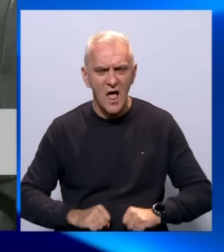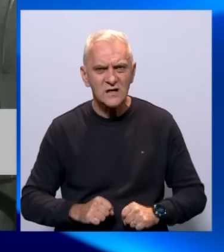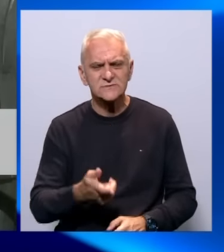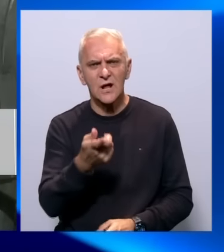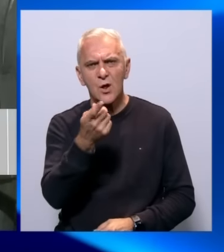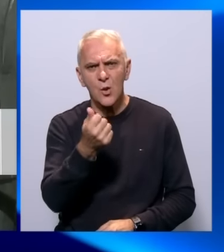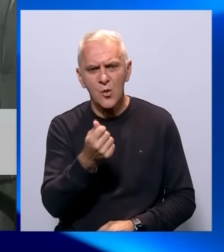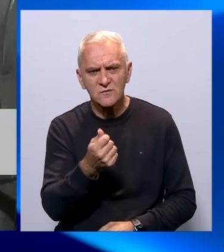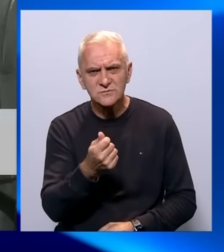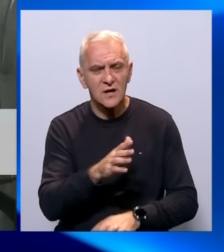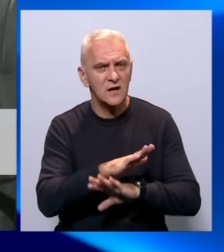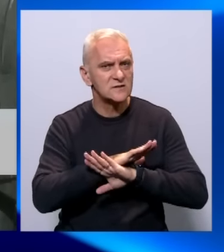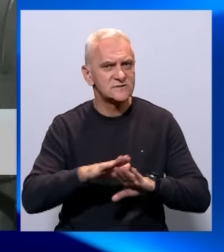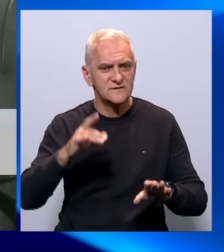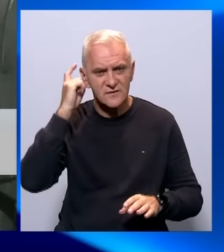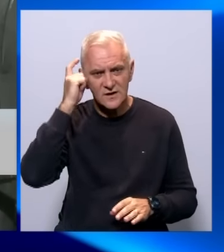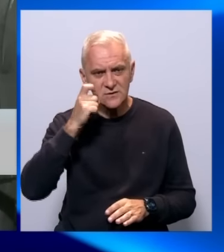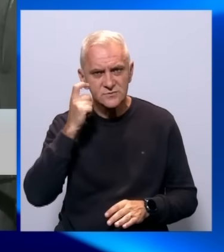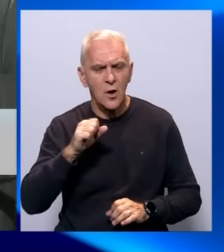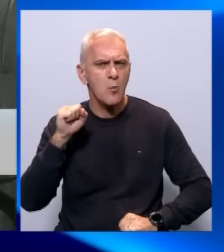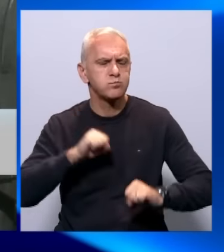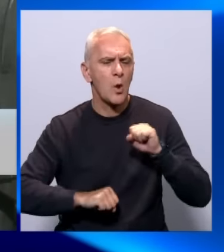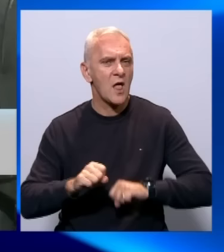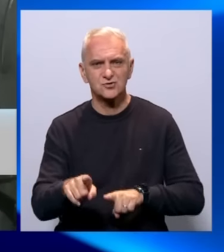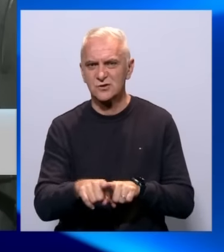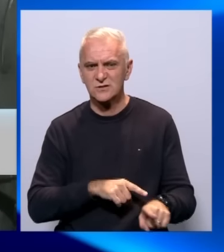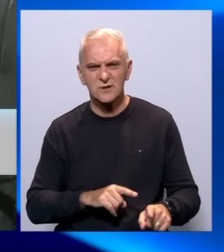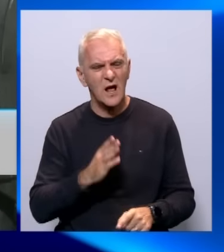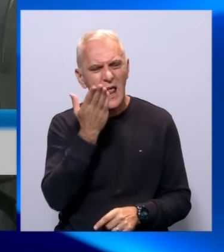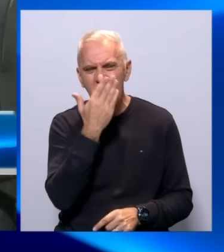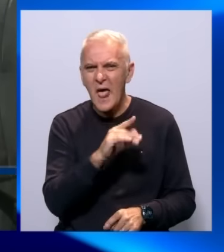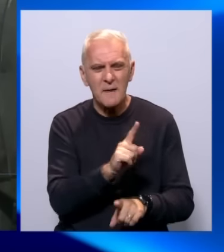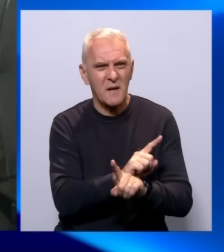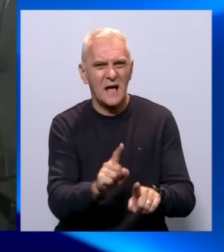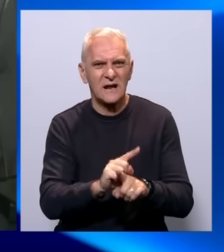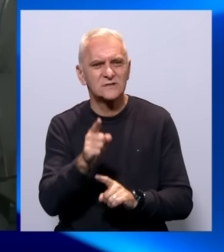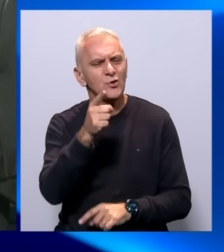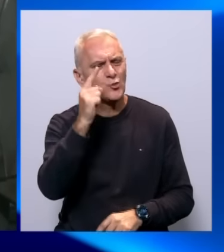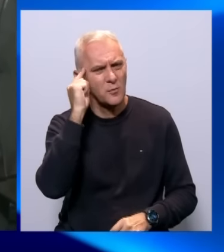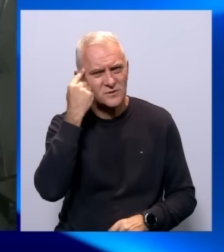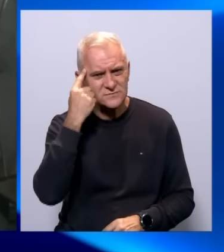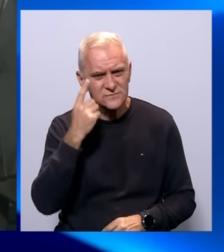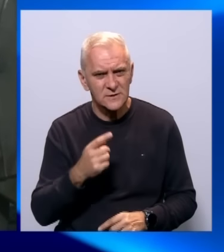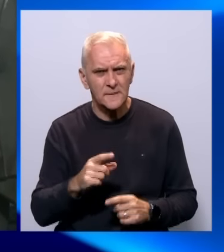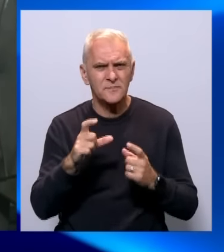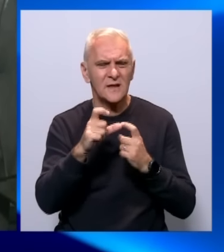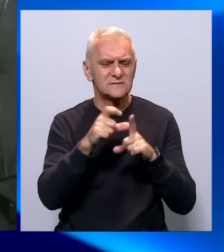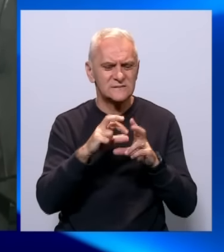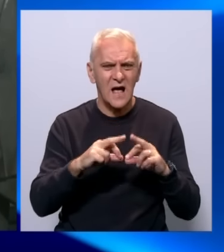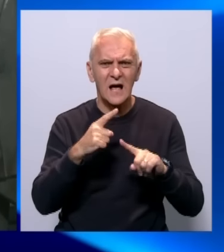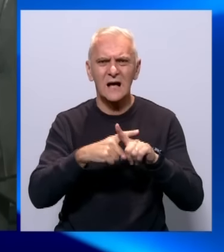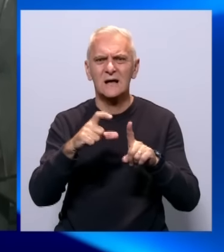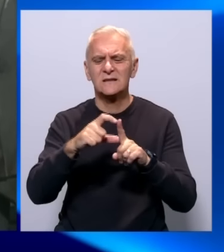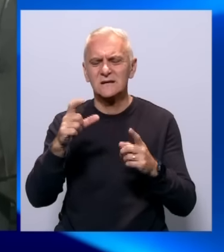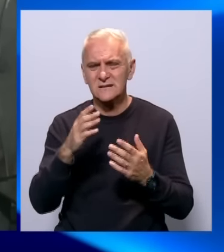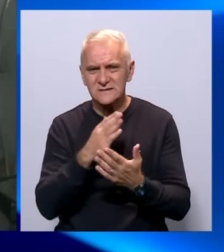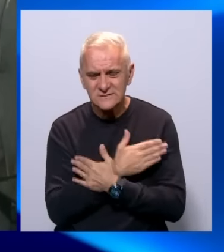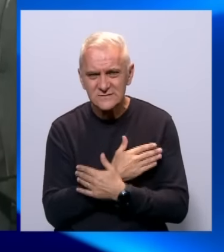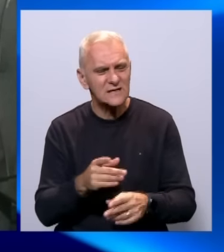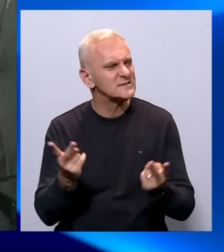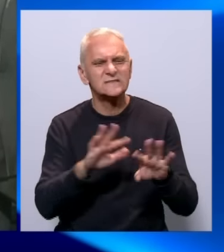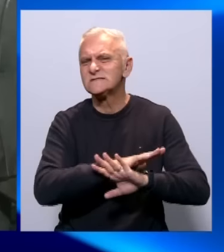novca, sve stranke kod nas se ponašaju isto. Nema nikakve razlike u tom smislu. Između SDA, HDZ-a, SNSD-a, SDP-a, sve